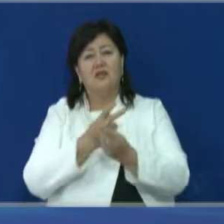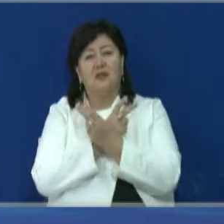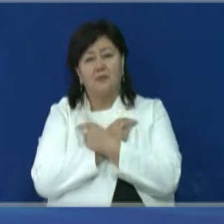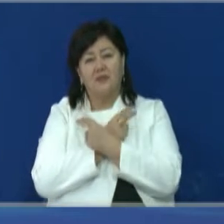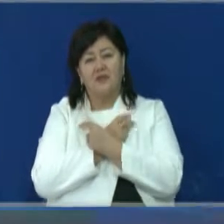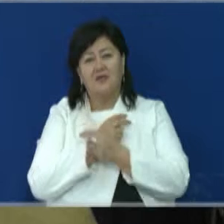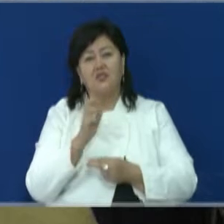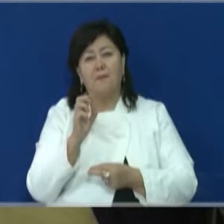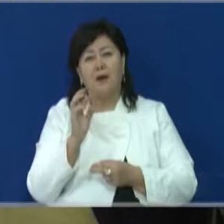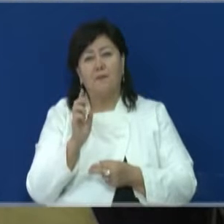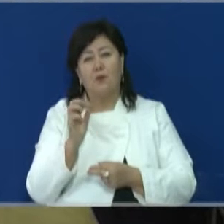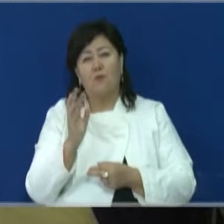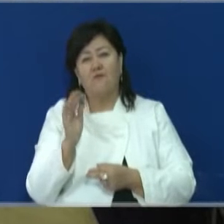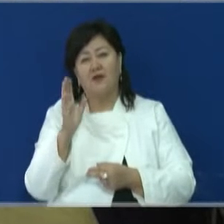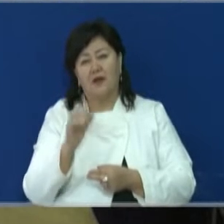назар аударайық.